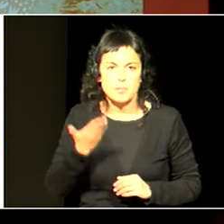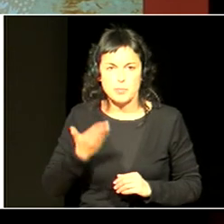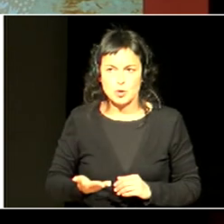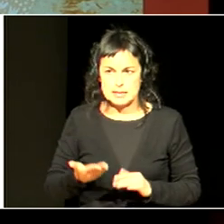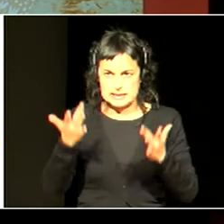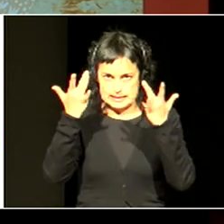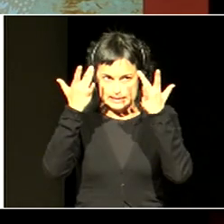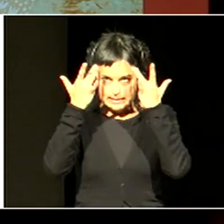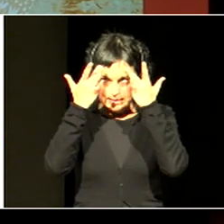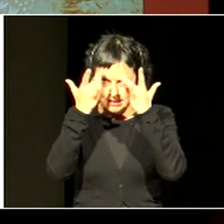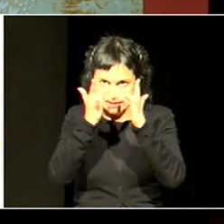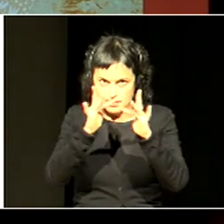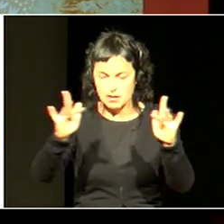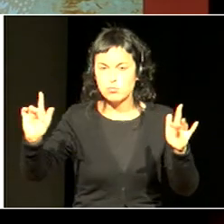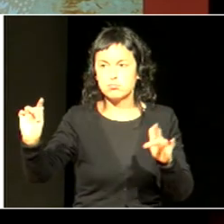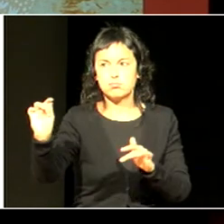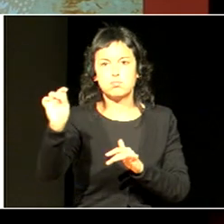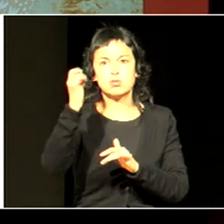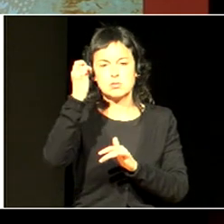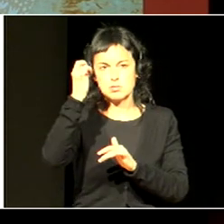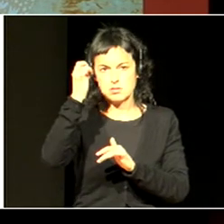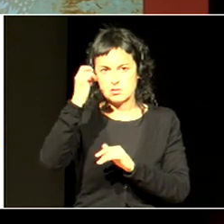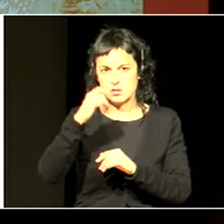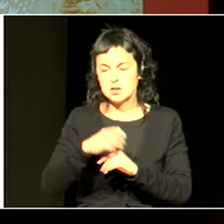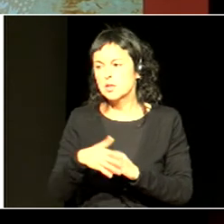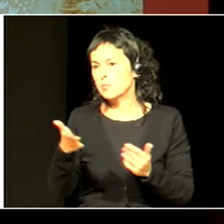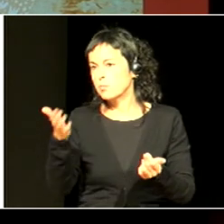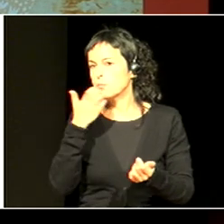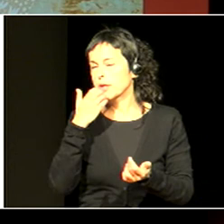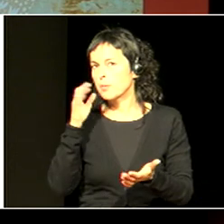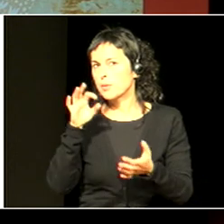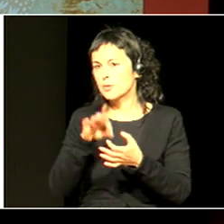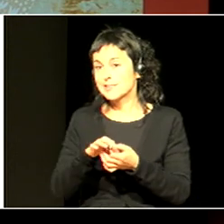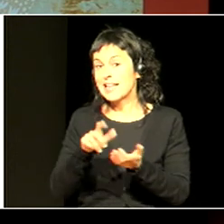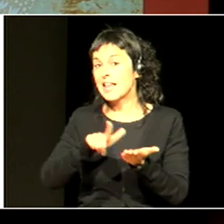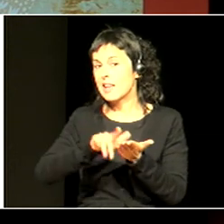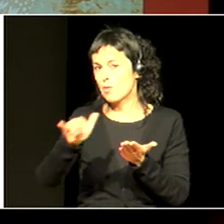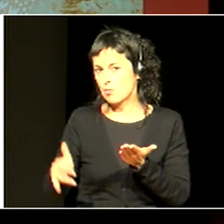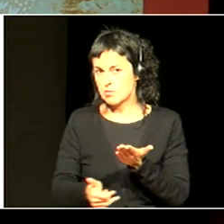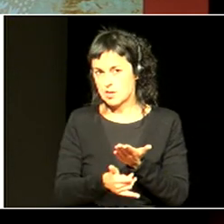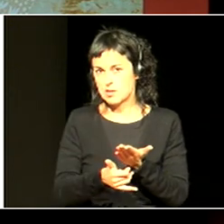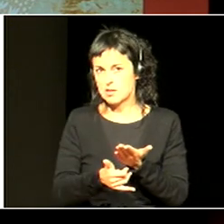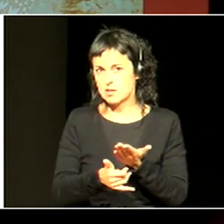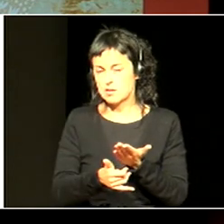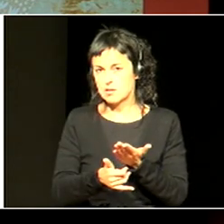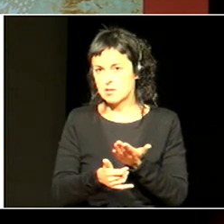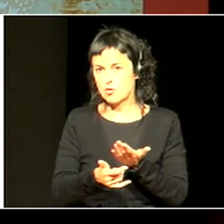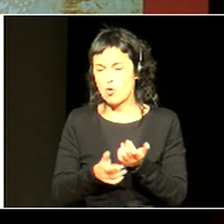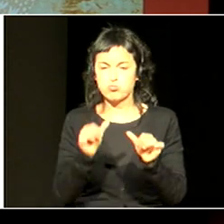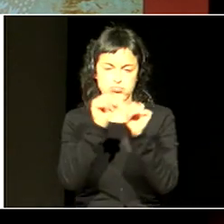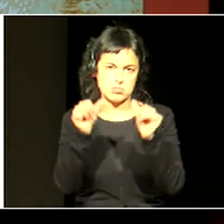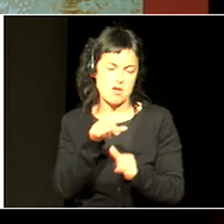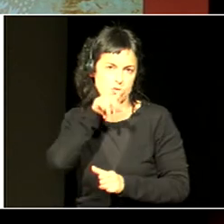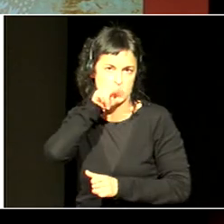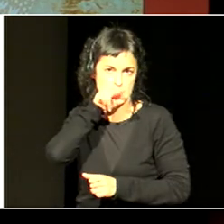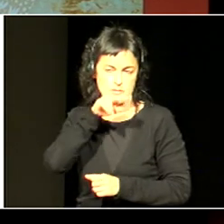sentsibilitatea lortzea izan da. Bai? Eta horrekin adibidez, ba, lengoaia, bai? Edo hizkera, ez da?